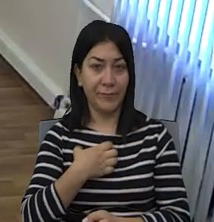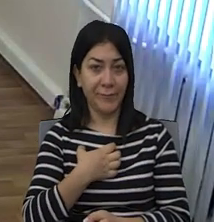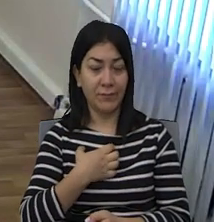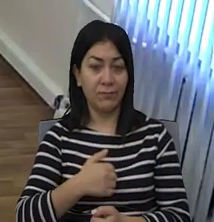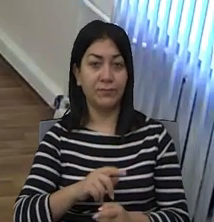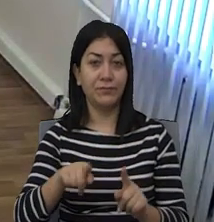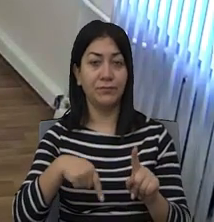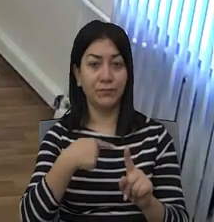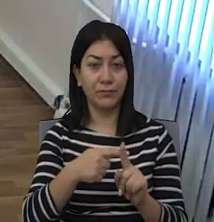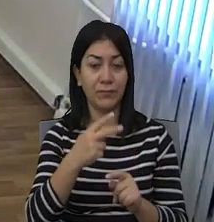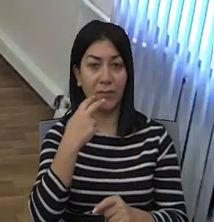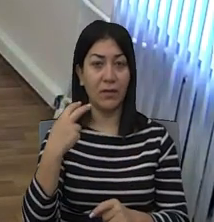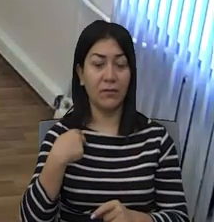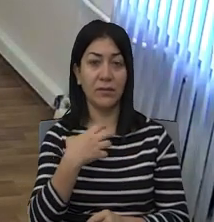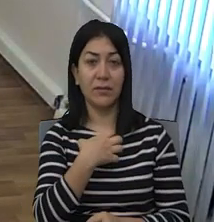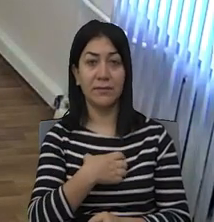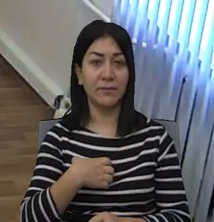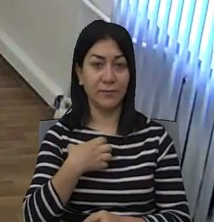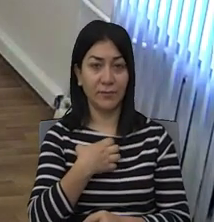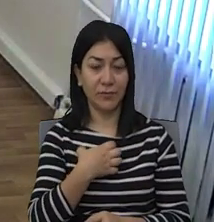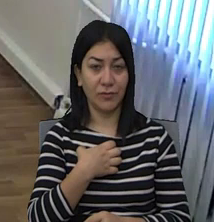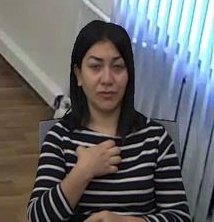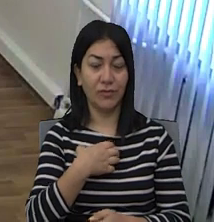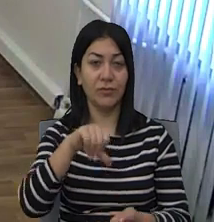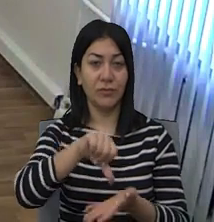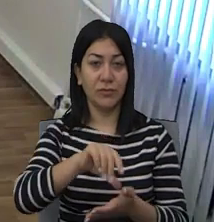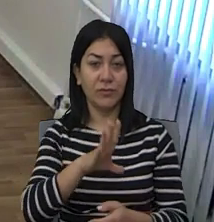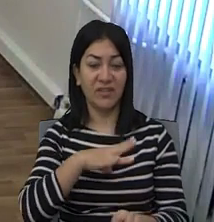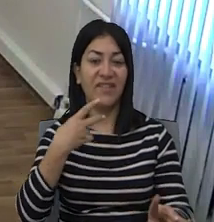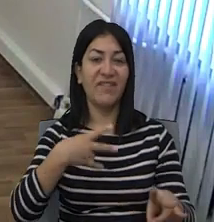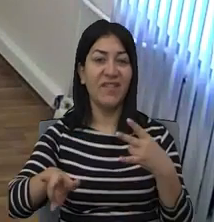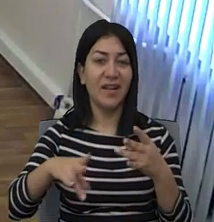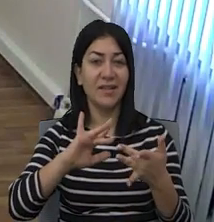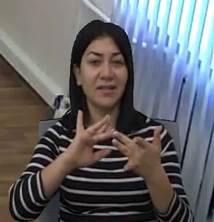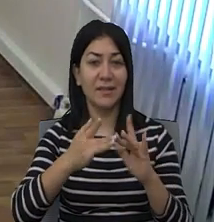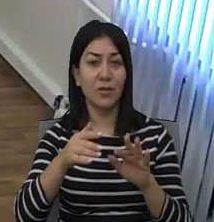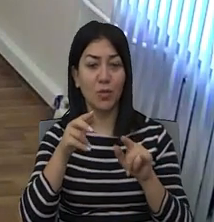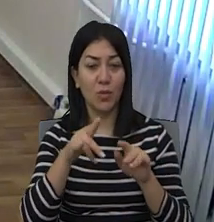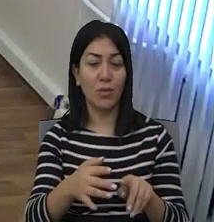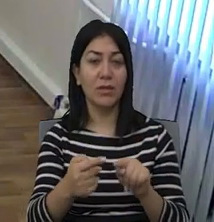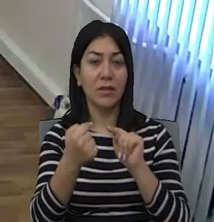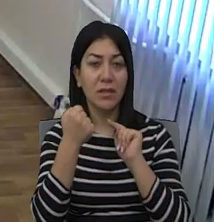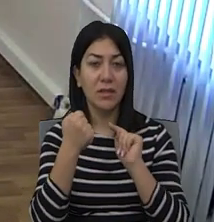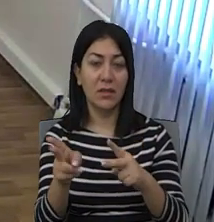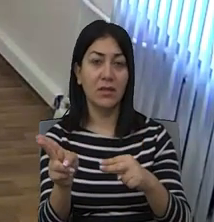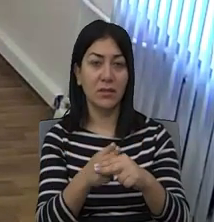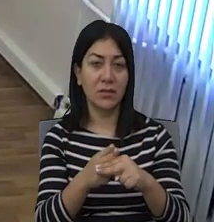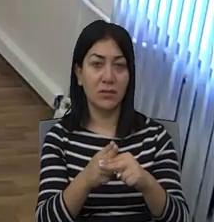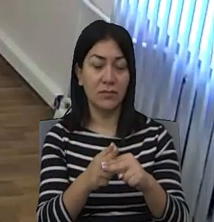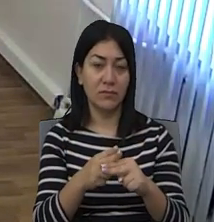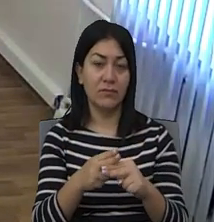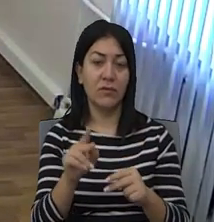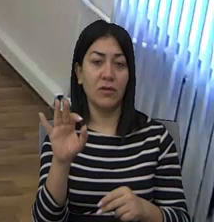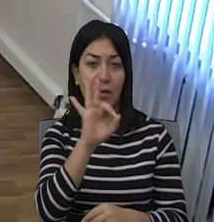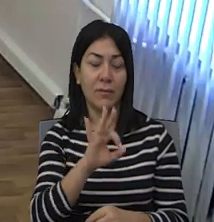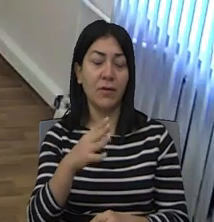նաեւ միացյալ թագավորությունը իրական դեր է խաղացել վնասակար կիբերգործունեության դեմ հակազդման նույն պայքարի